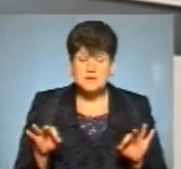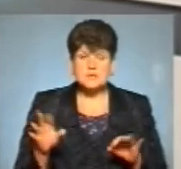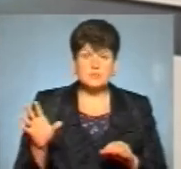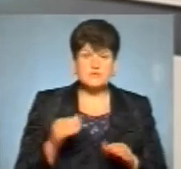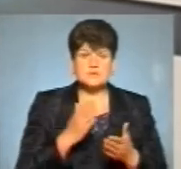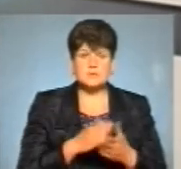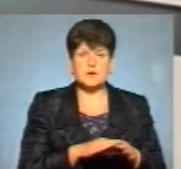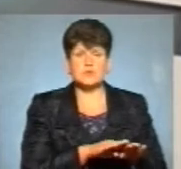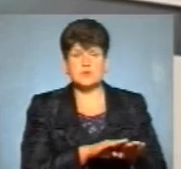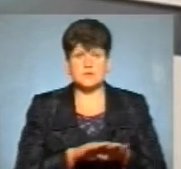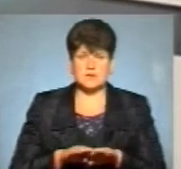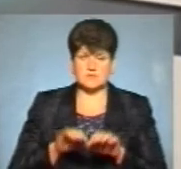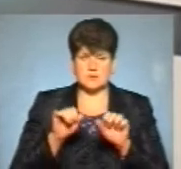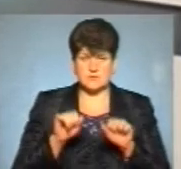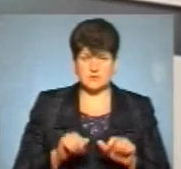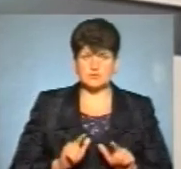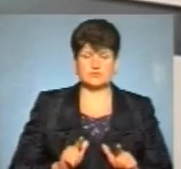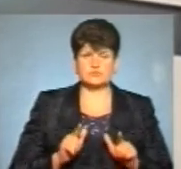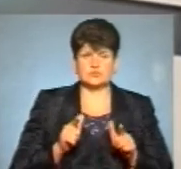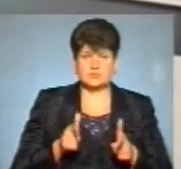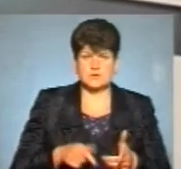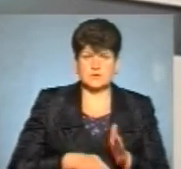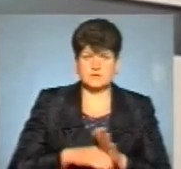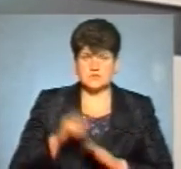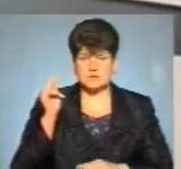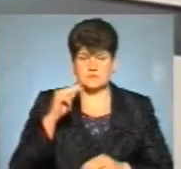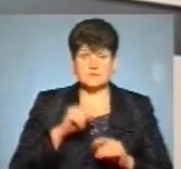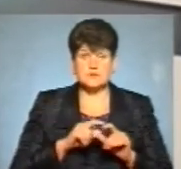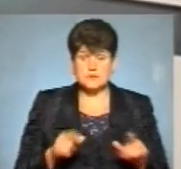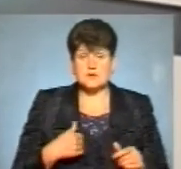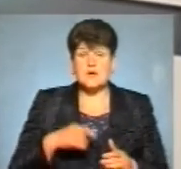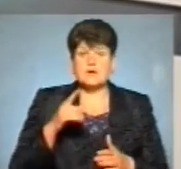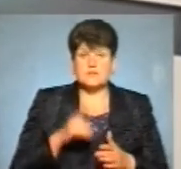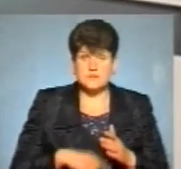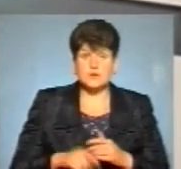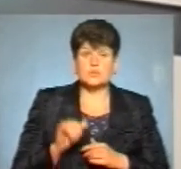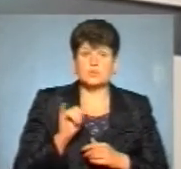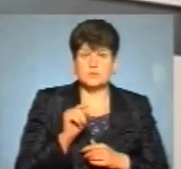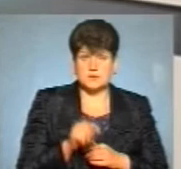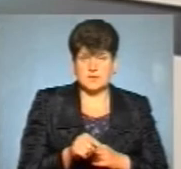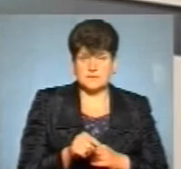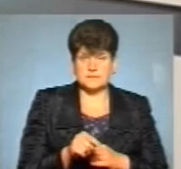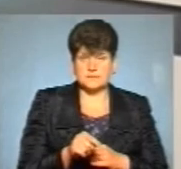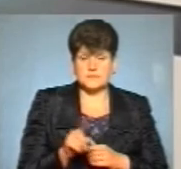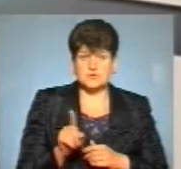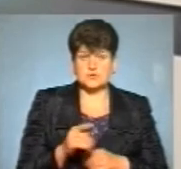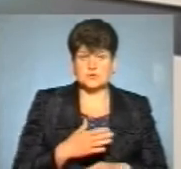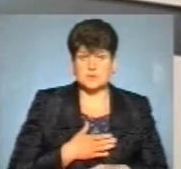рівні права для того, щоб вступати в вищі навчальні заклади. Тому я вірю в те, що